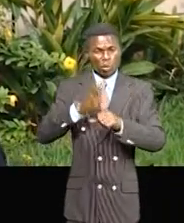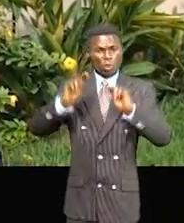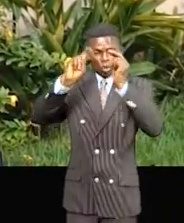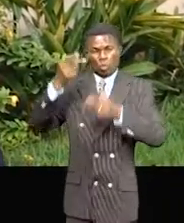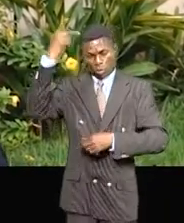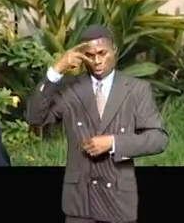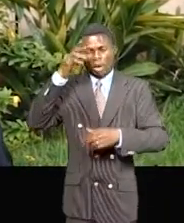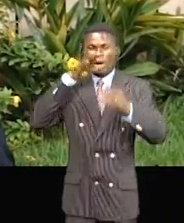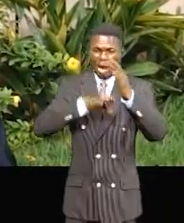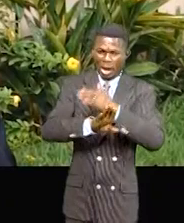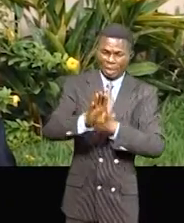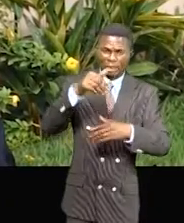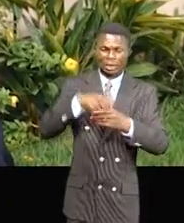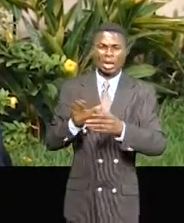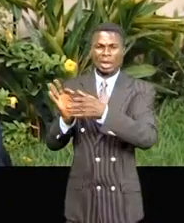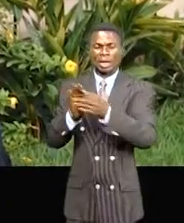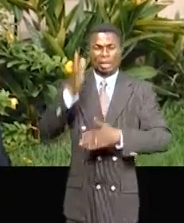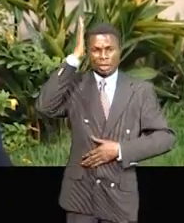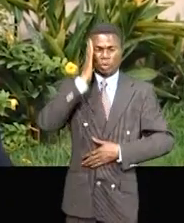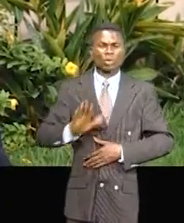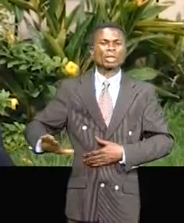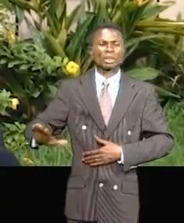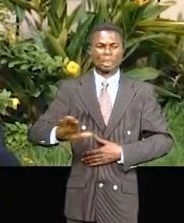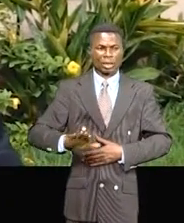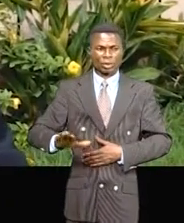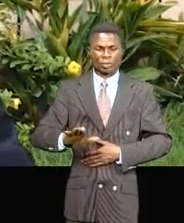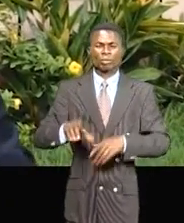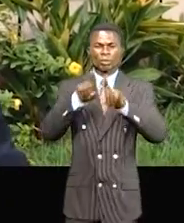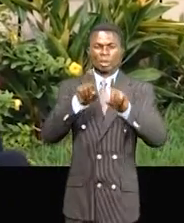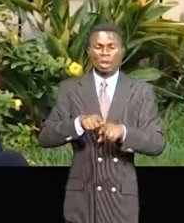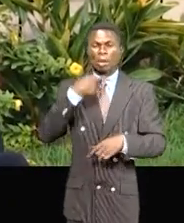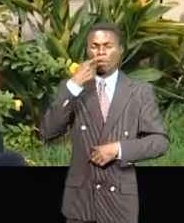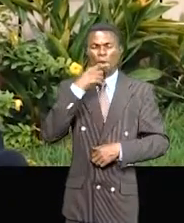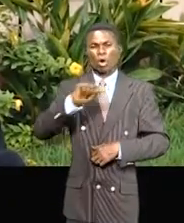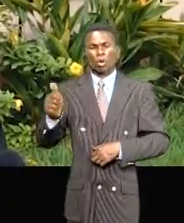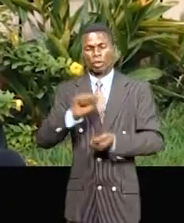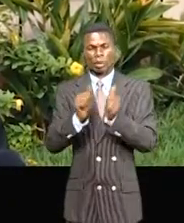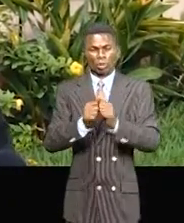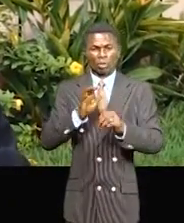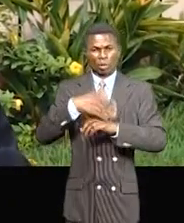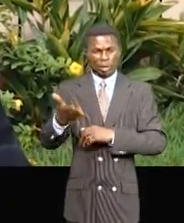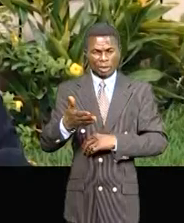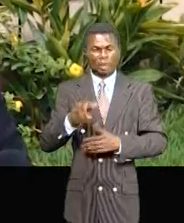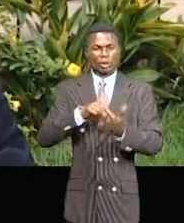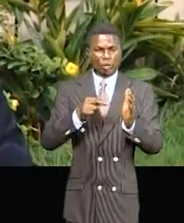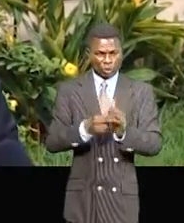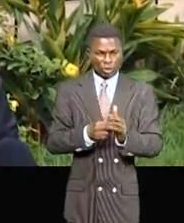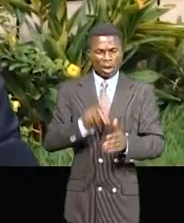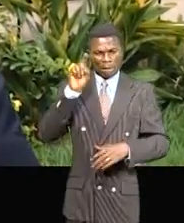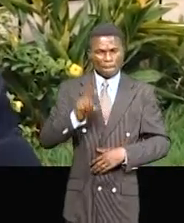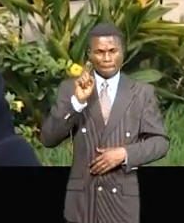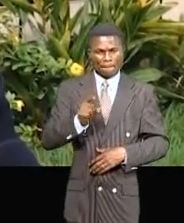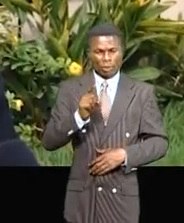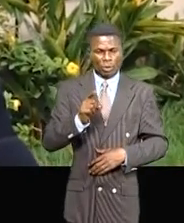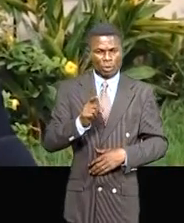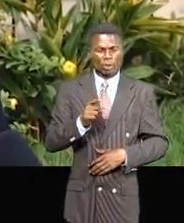adhéré à l'Union sacrée de la Nation. Mais on a aussi évoqué d'autres critères. C'était de dire que nous aurons voulu voir participer